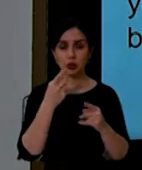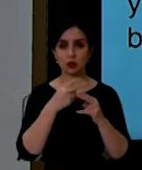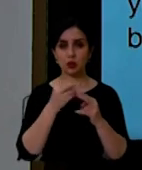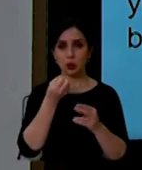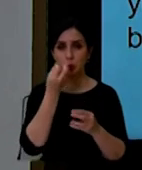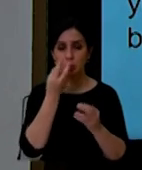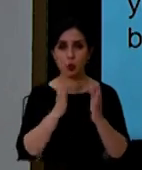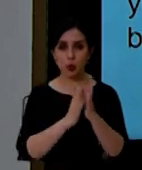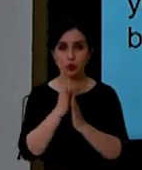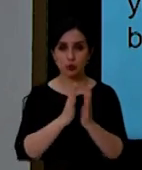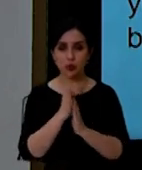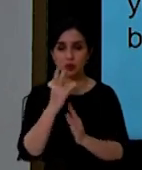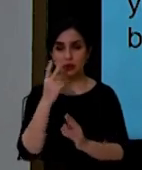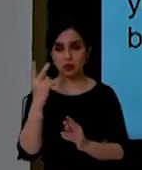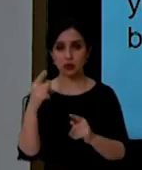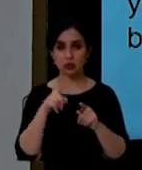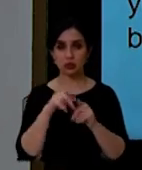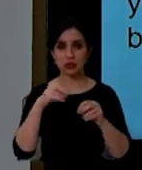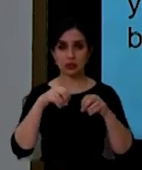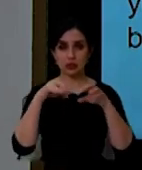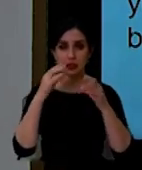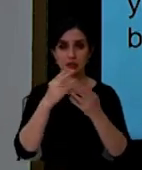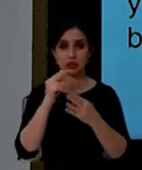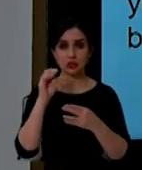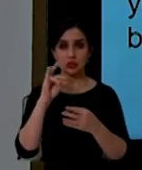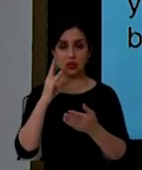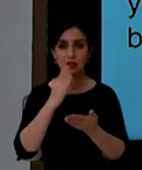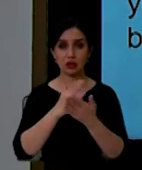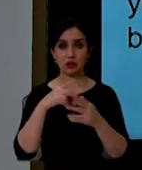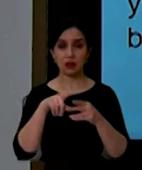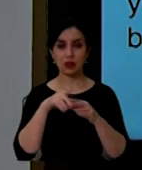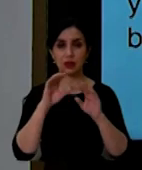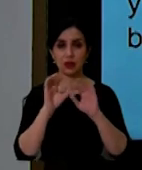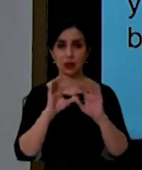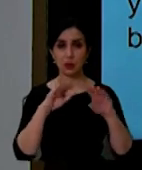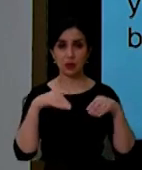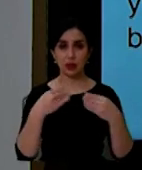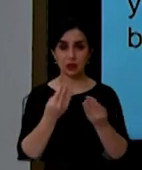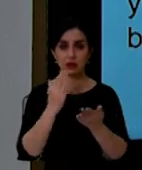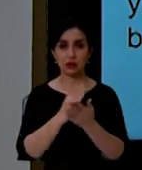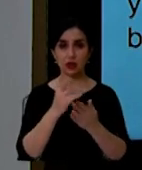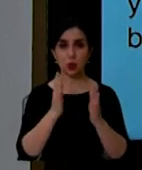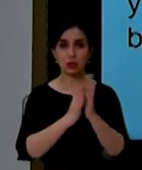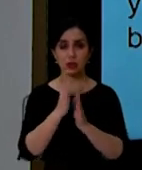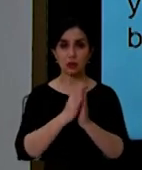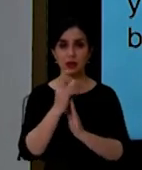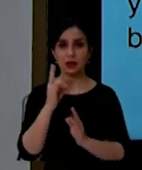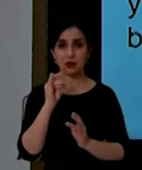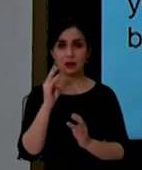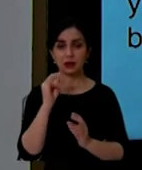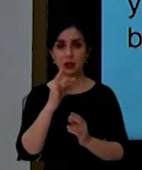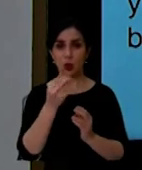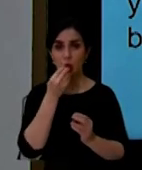өsimliklərnin çittən çənglənişini təminləydi gən. Şünəndik, өsimlik niktərdən azıq